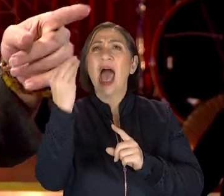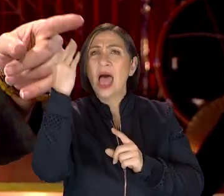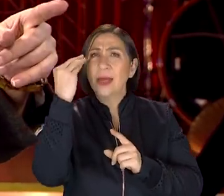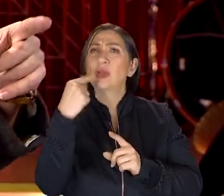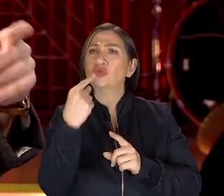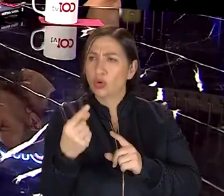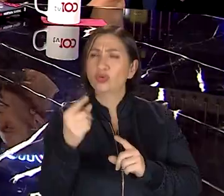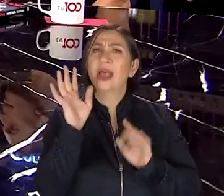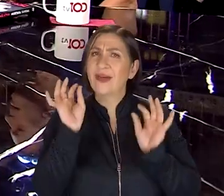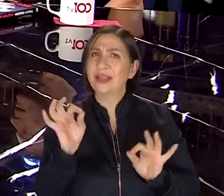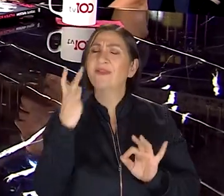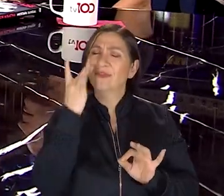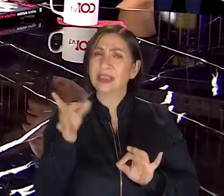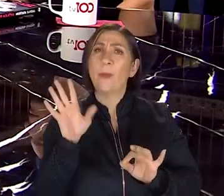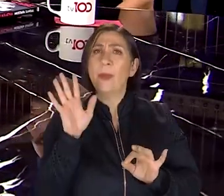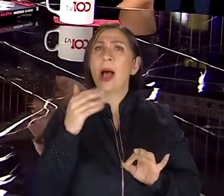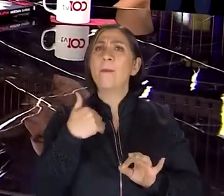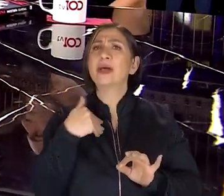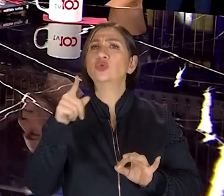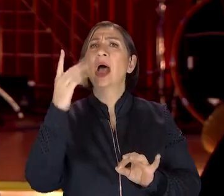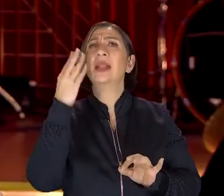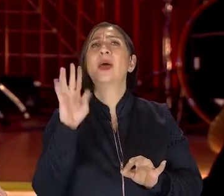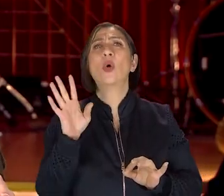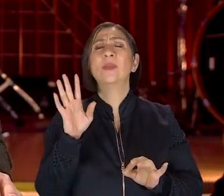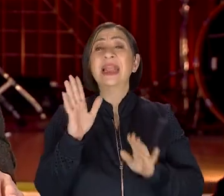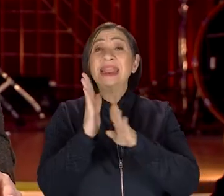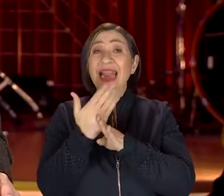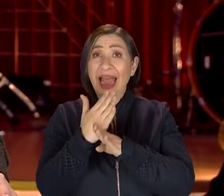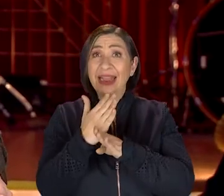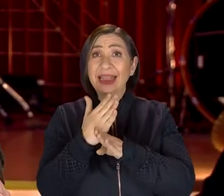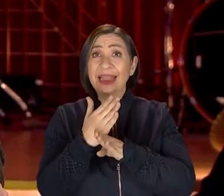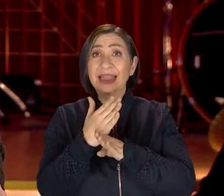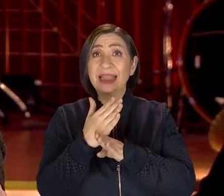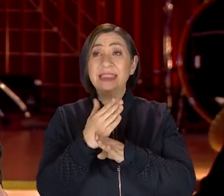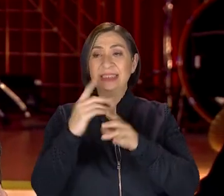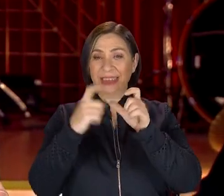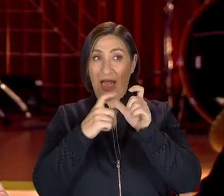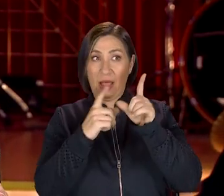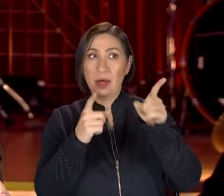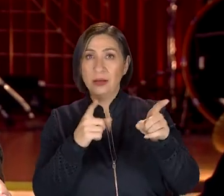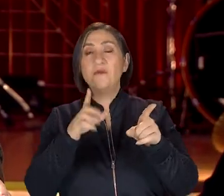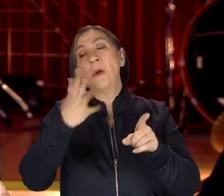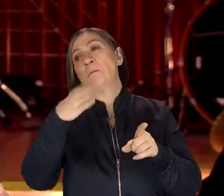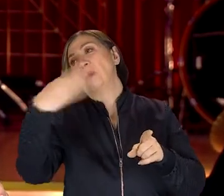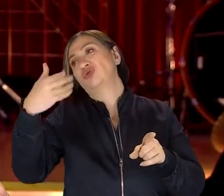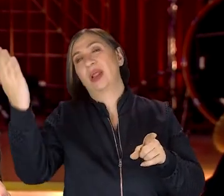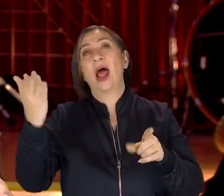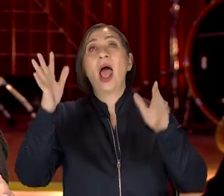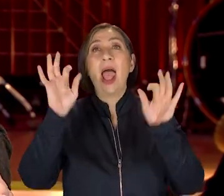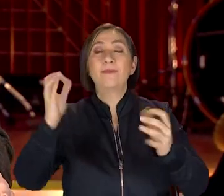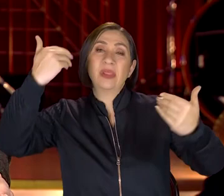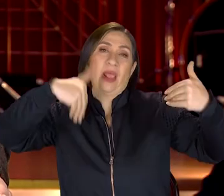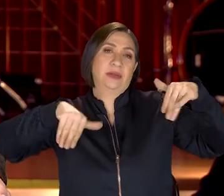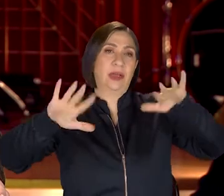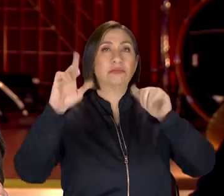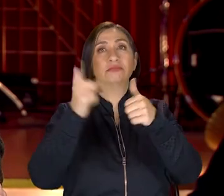söylüyorsun. Farkındayım. İyi anlamda söylüyorum yani. Evet farklı. Ama ben de şunu anlamıyorum. Niçin mesela Serdar ya da başkaları hem